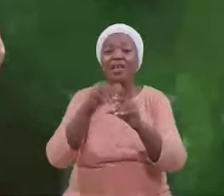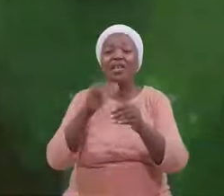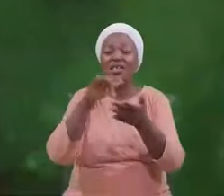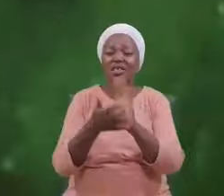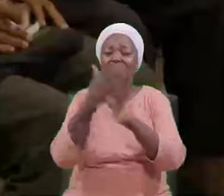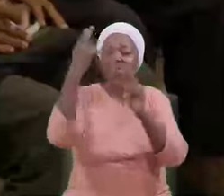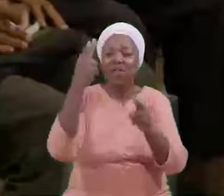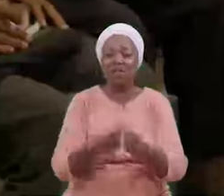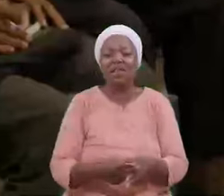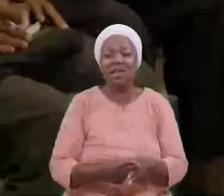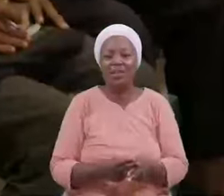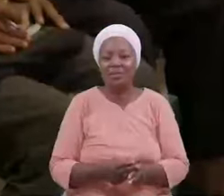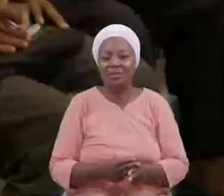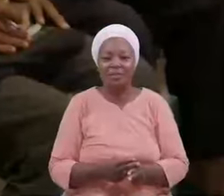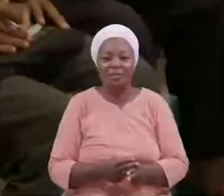Jésus-Christ.